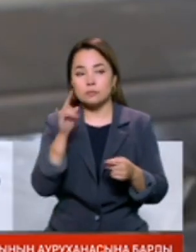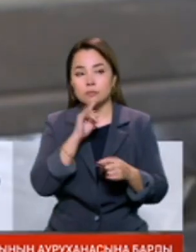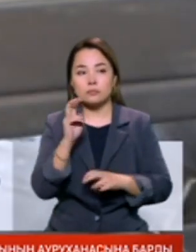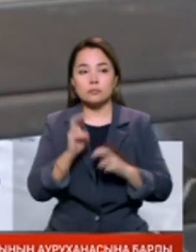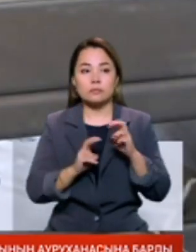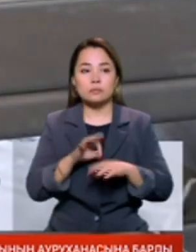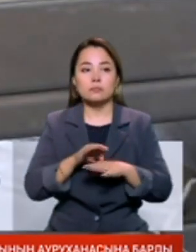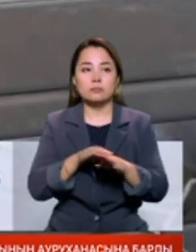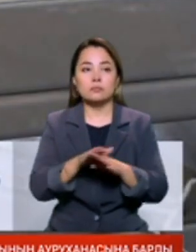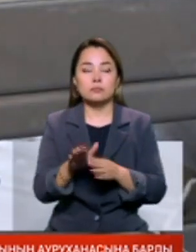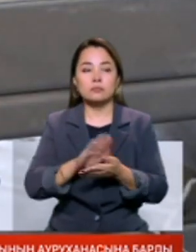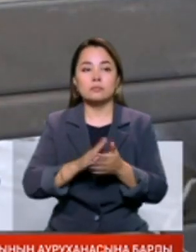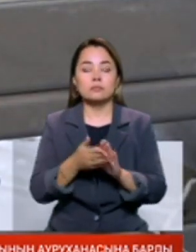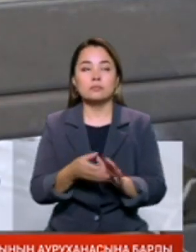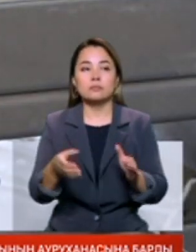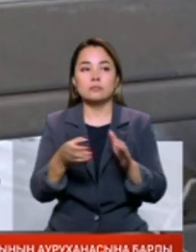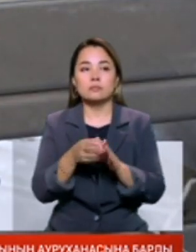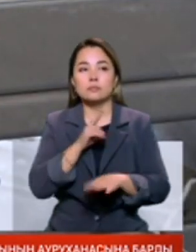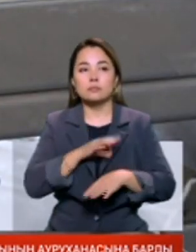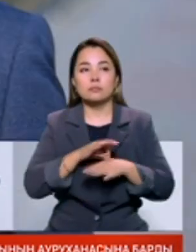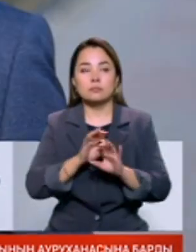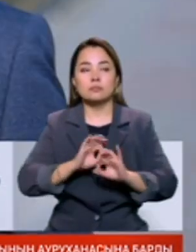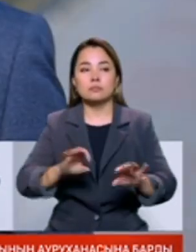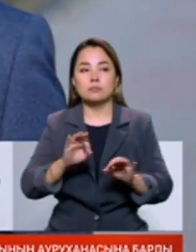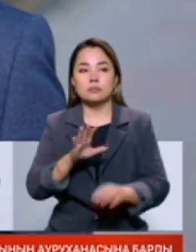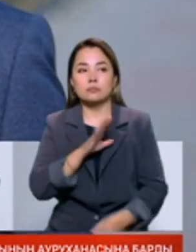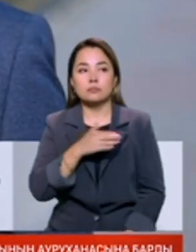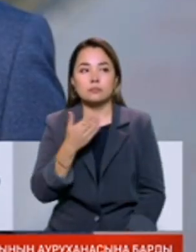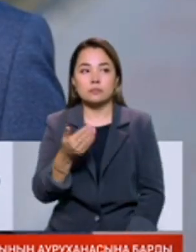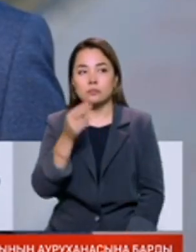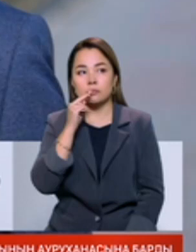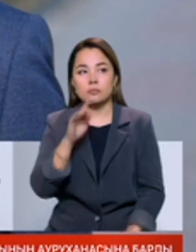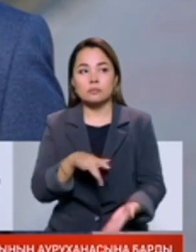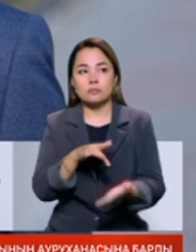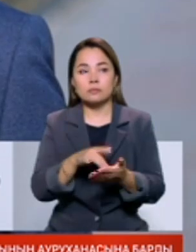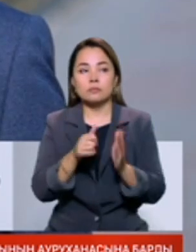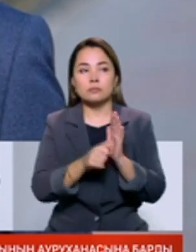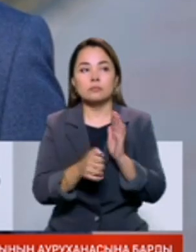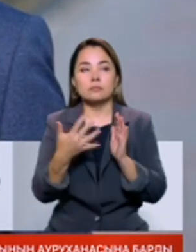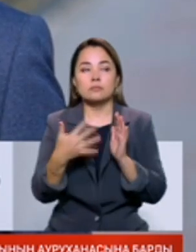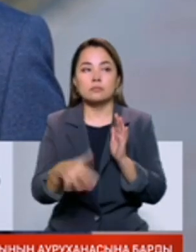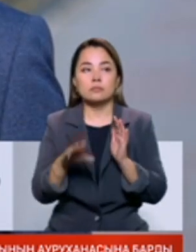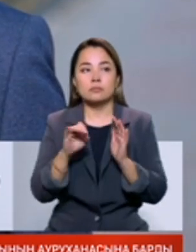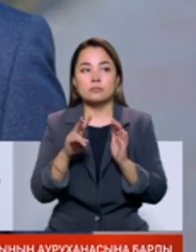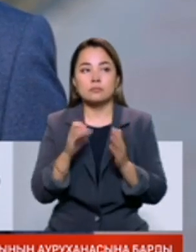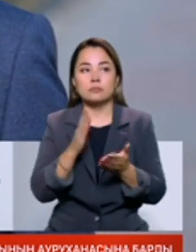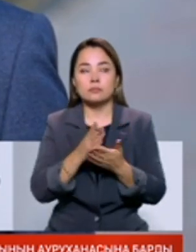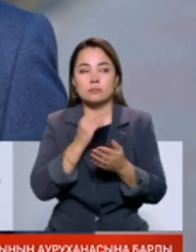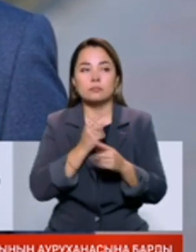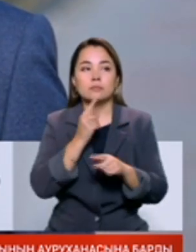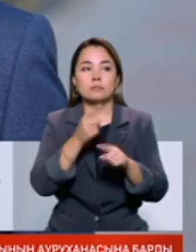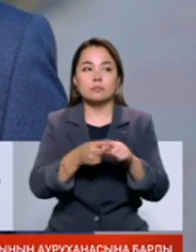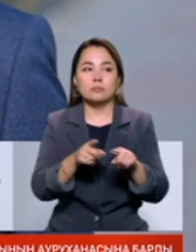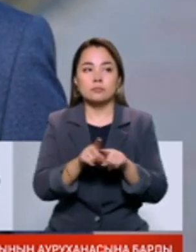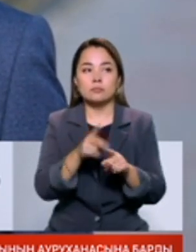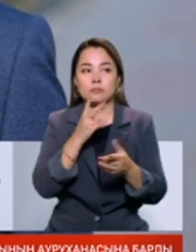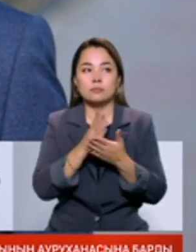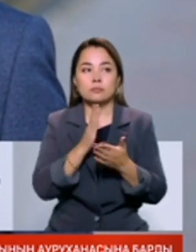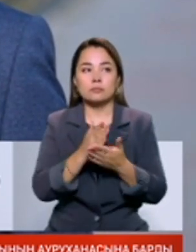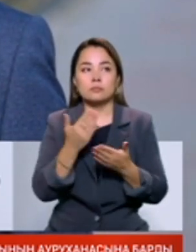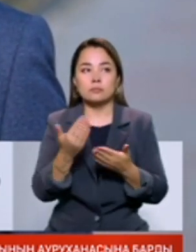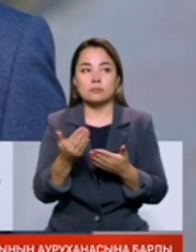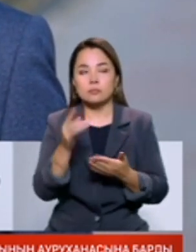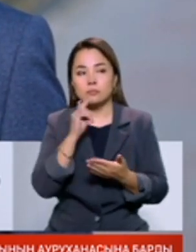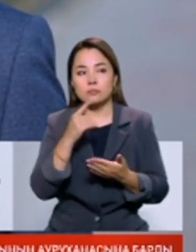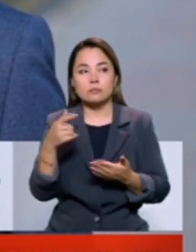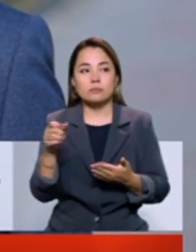өңдеу зауыттарымен келіссөз жүріп жатқанын айтты. Шымкенттен 650 тонна қосымша бөлінеді. Сонымен қатар СНПС сияқты мұнай